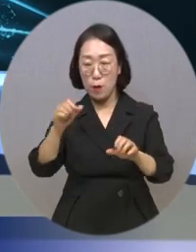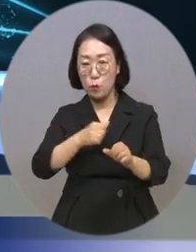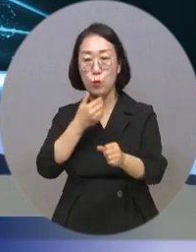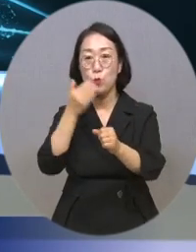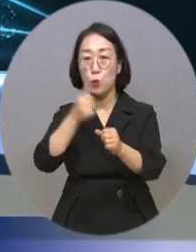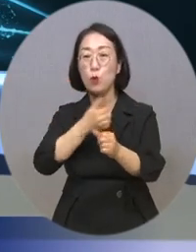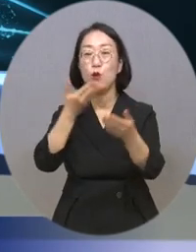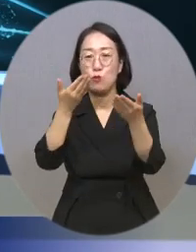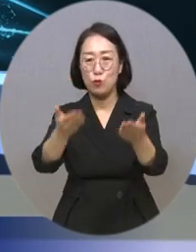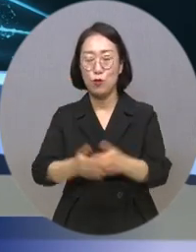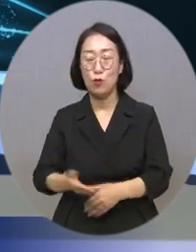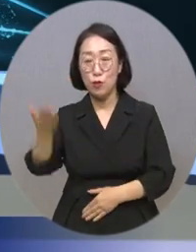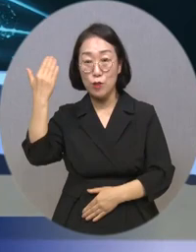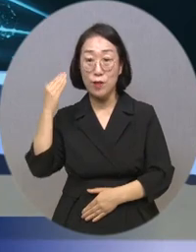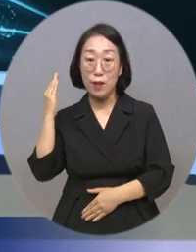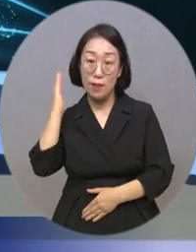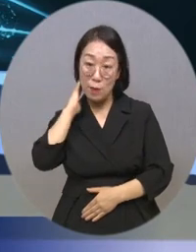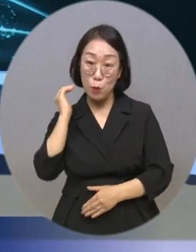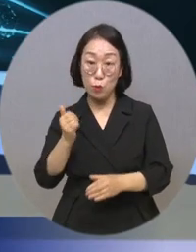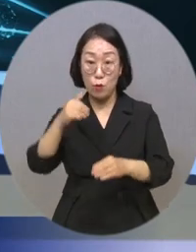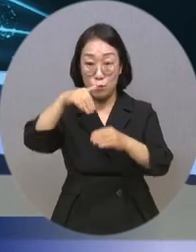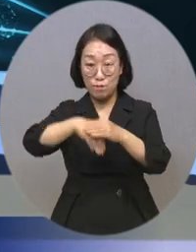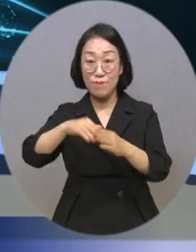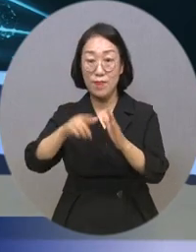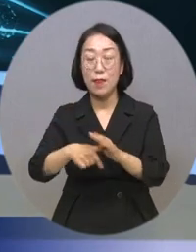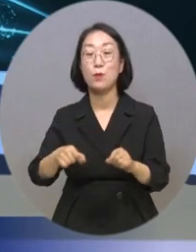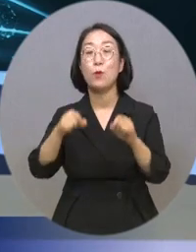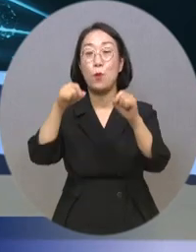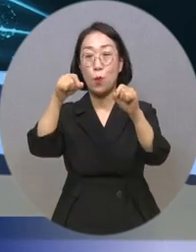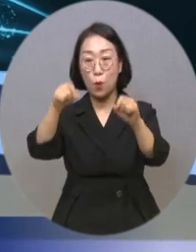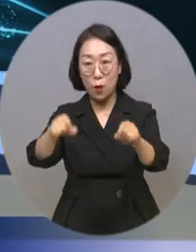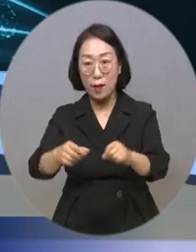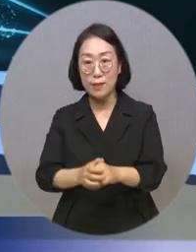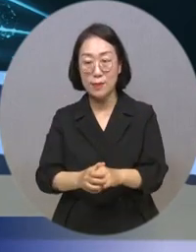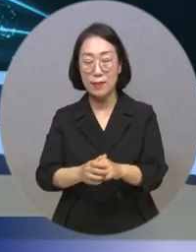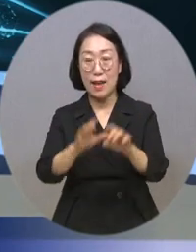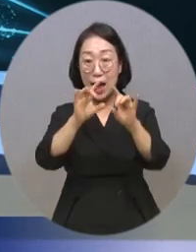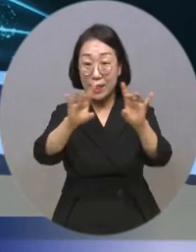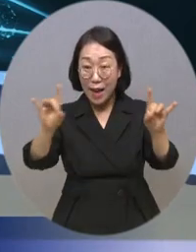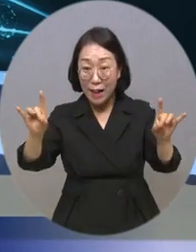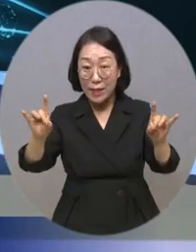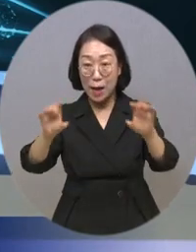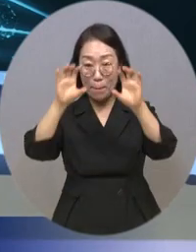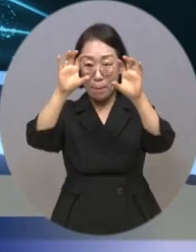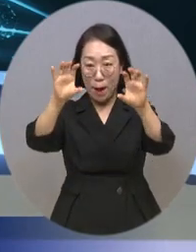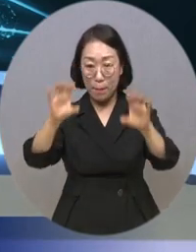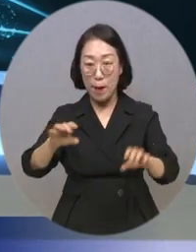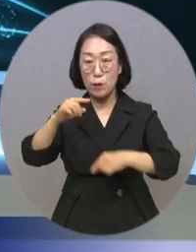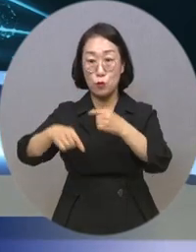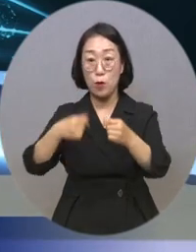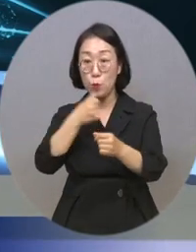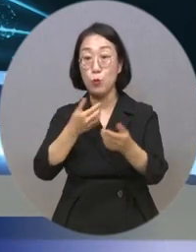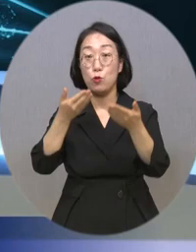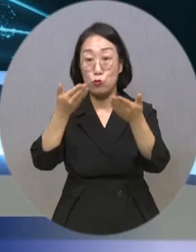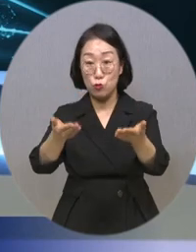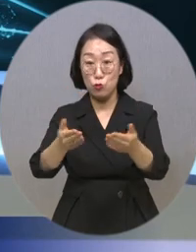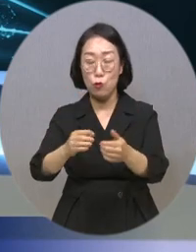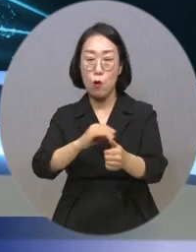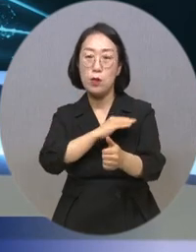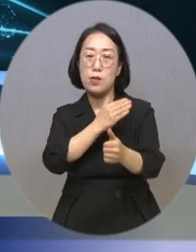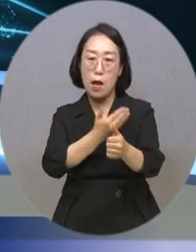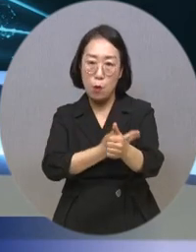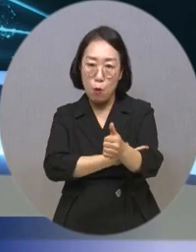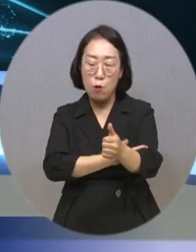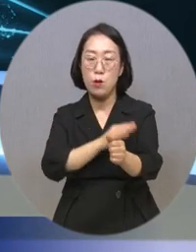지난 20대 대선 당시에도 최초로 토론자별 1대1 수어 통역을 제공해 장애인 알 권리 보장에 한 발 더